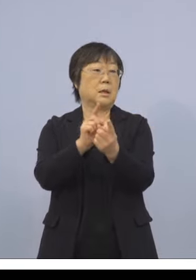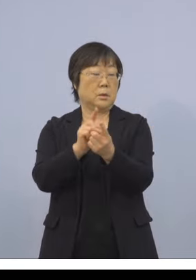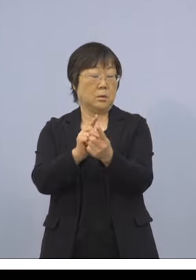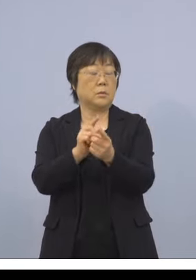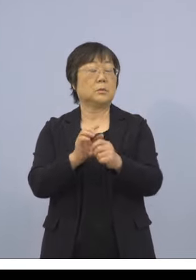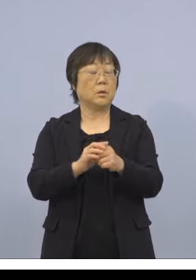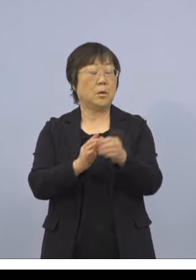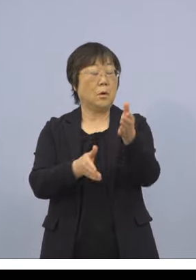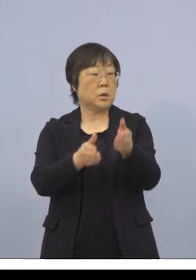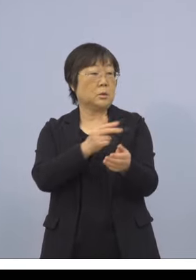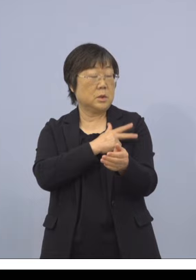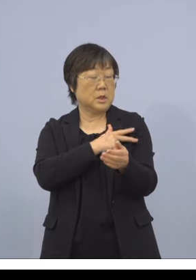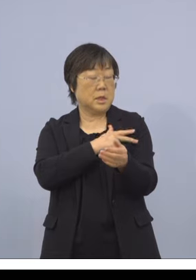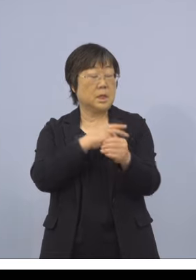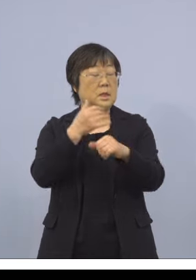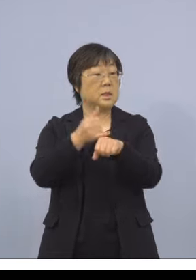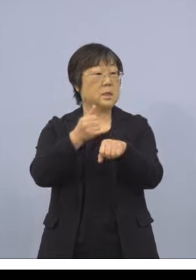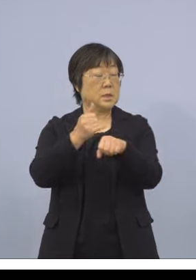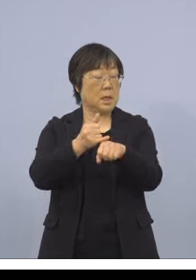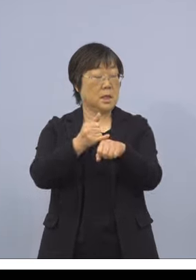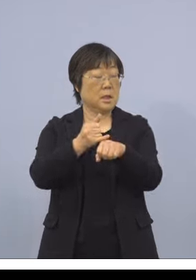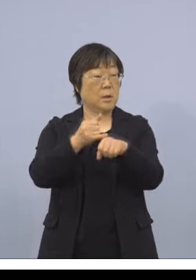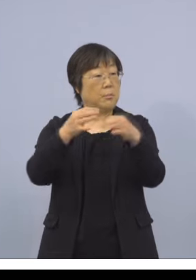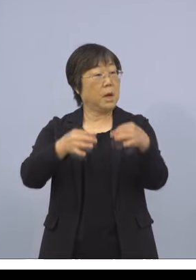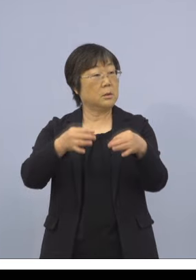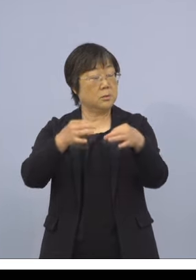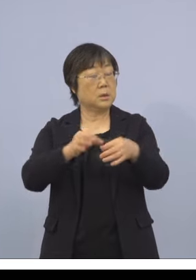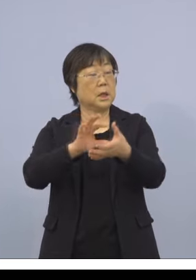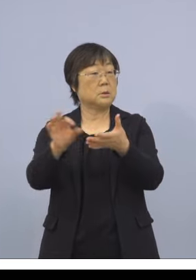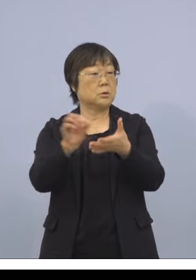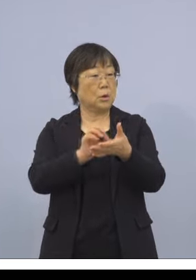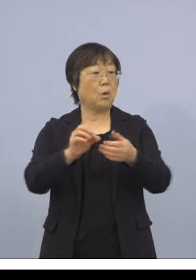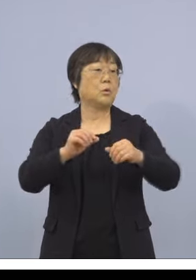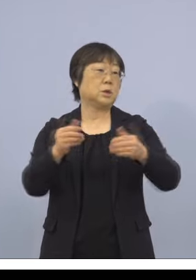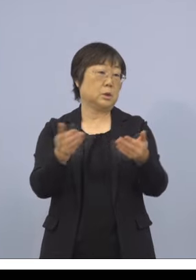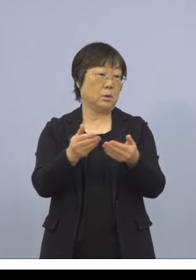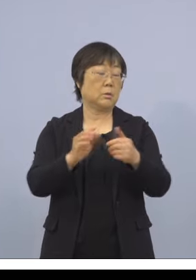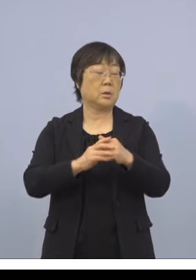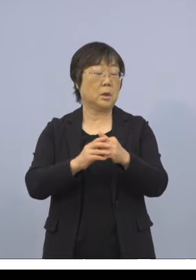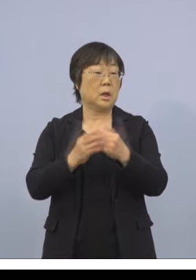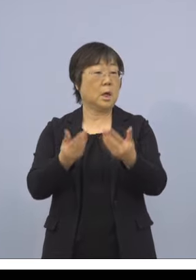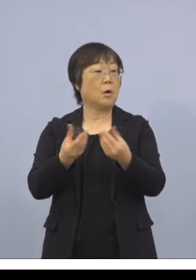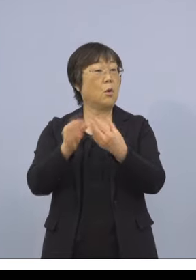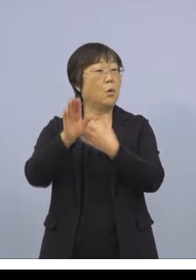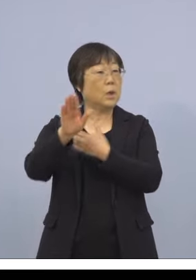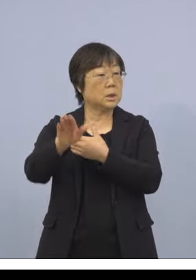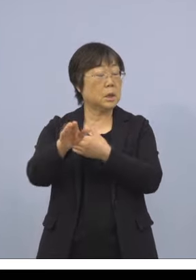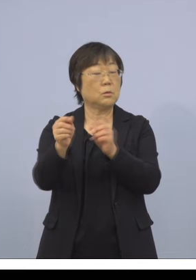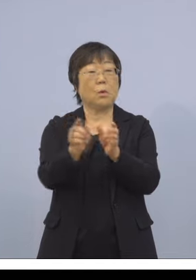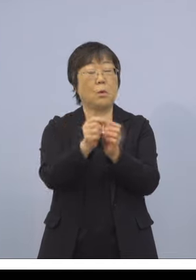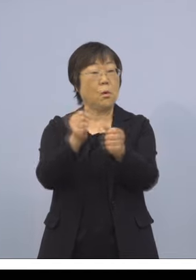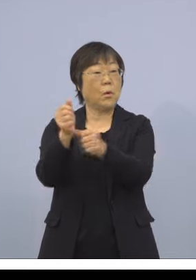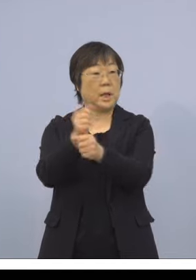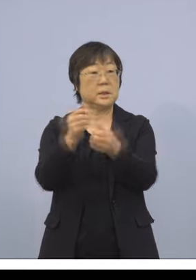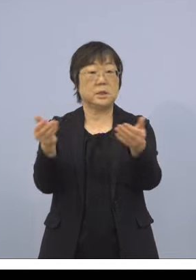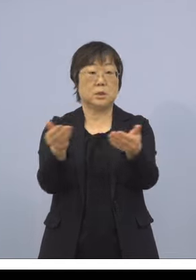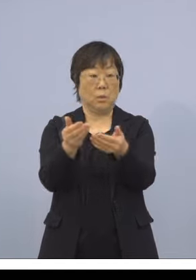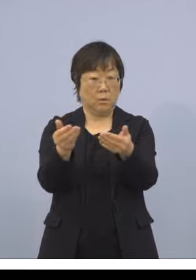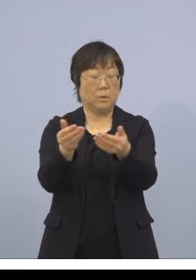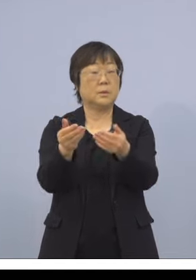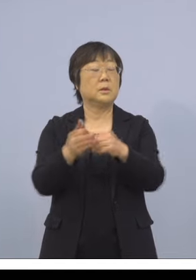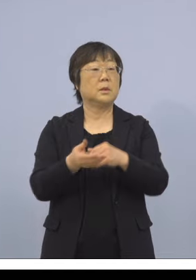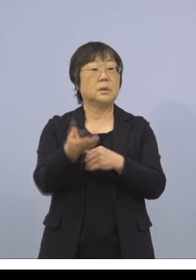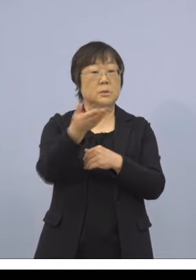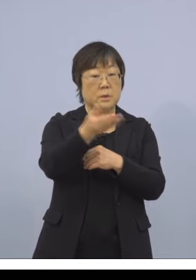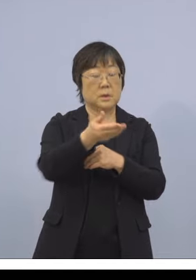保育士人材バンク活用促進事業、また放課後児童応援事業、そ